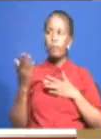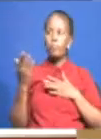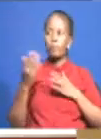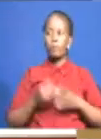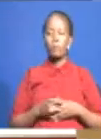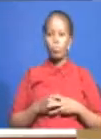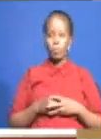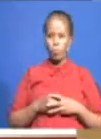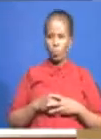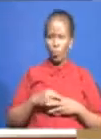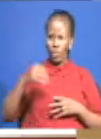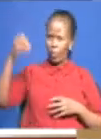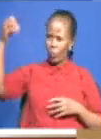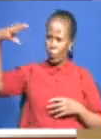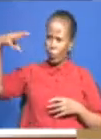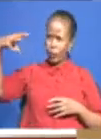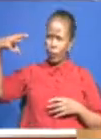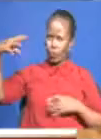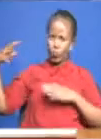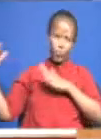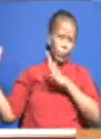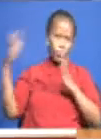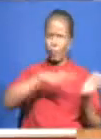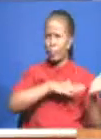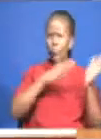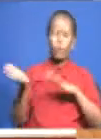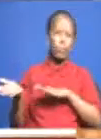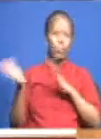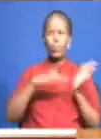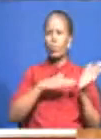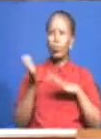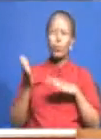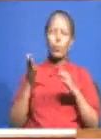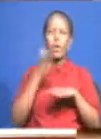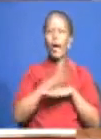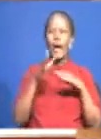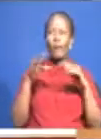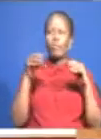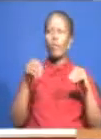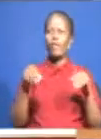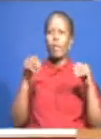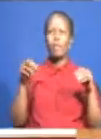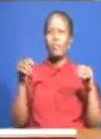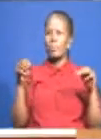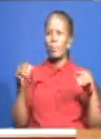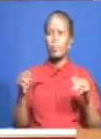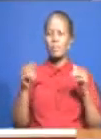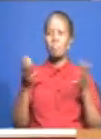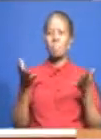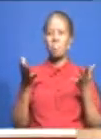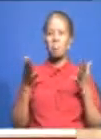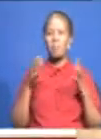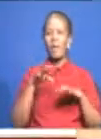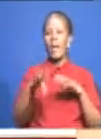Jua kali, upepo mkali unaopeperusha vumbi zinazotokana na mchanga uliomomonyoka, mizoga ya mifugo iliyotapakaa